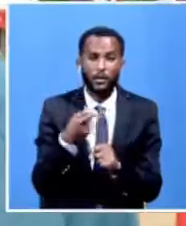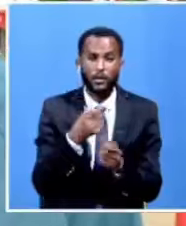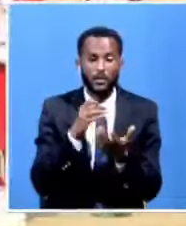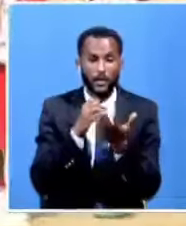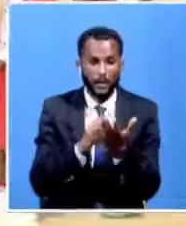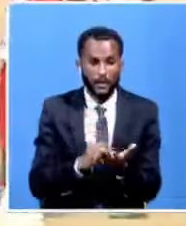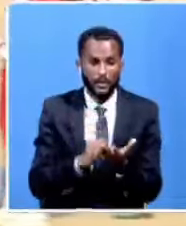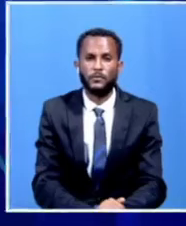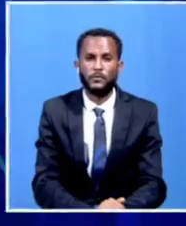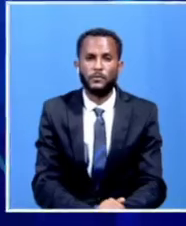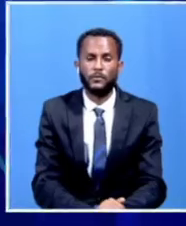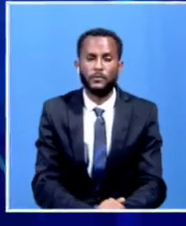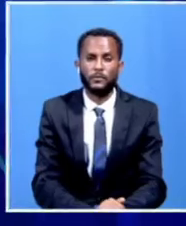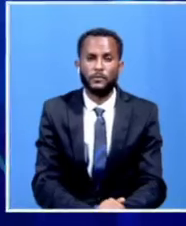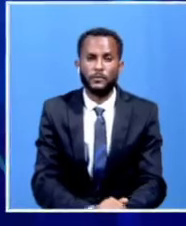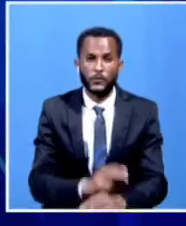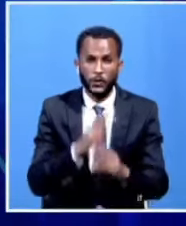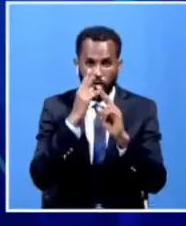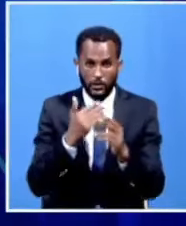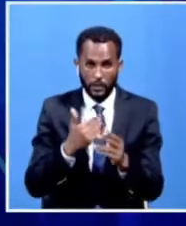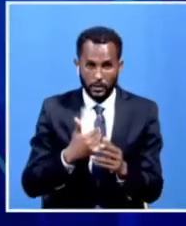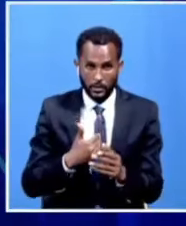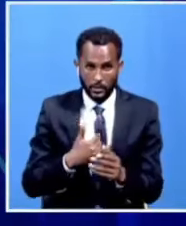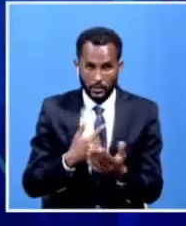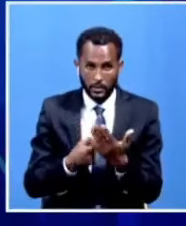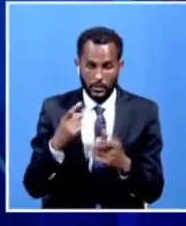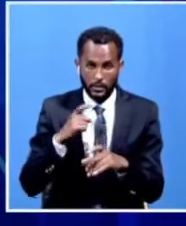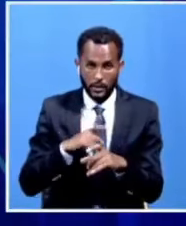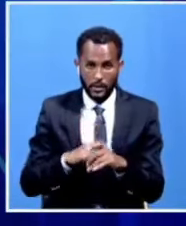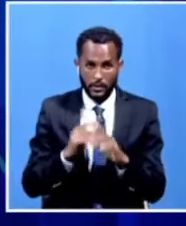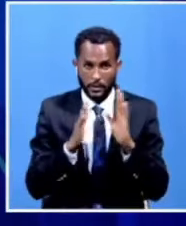قط كبرت تختات التنان